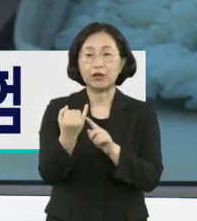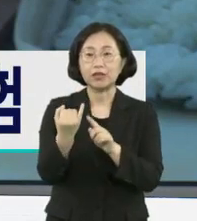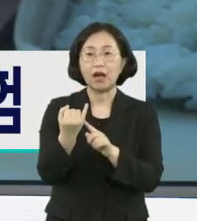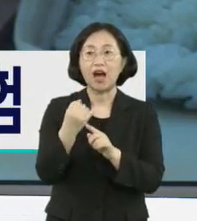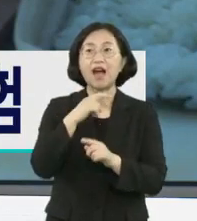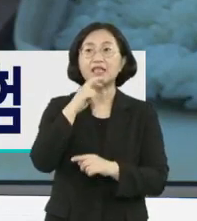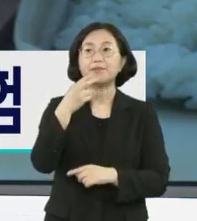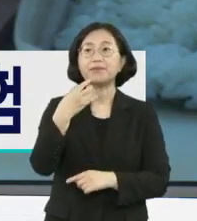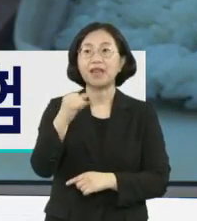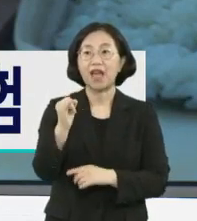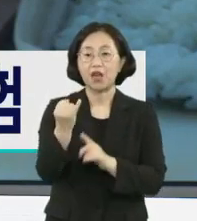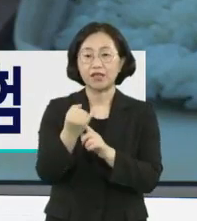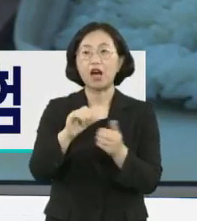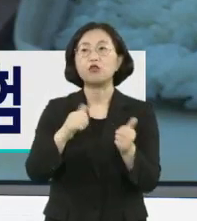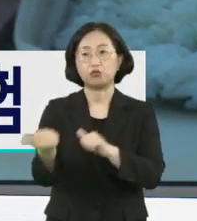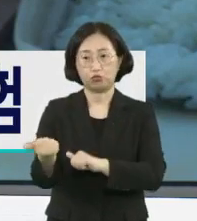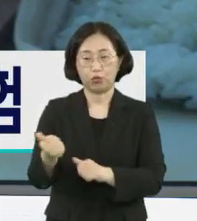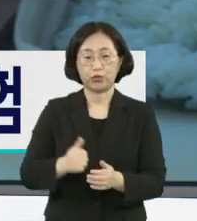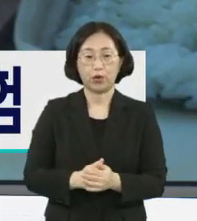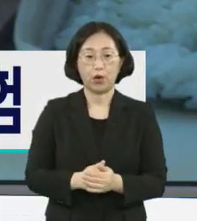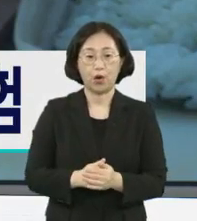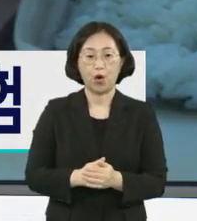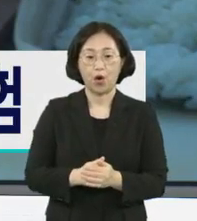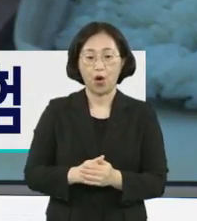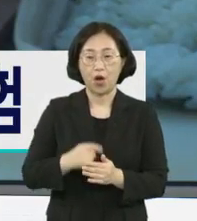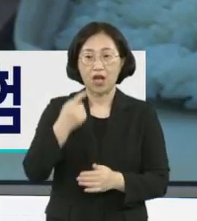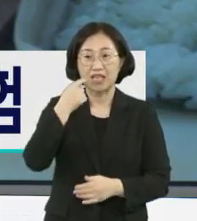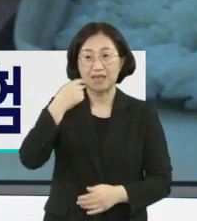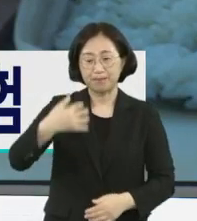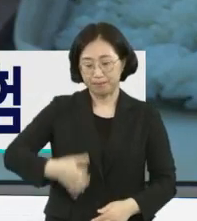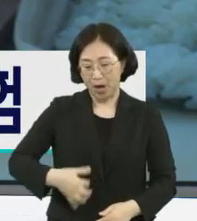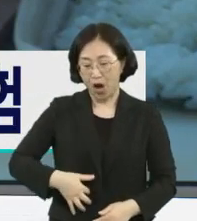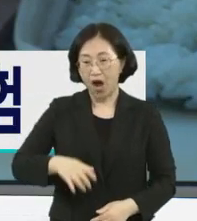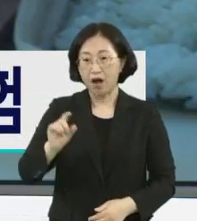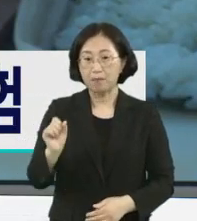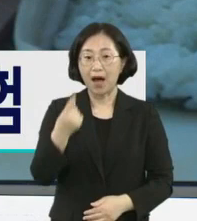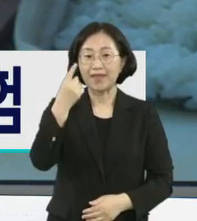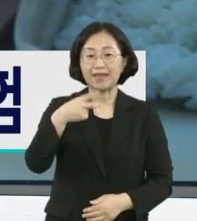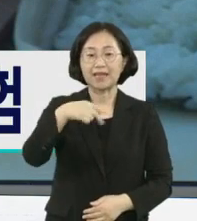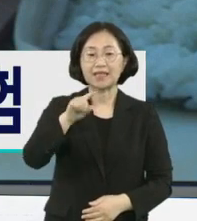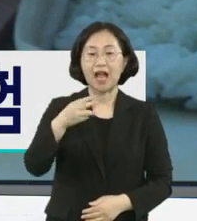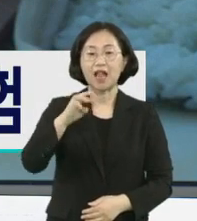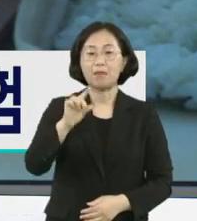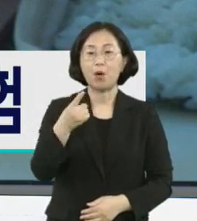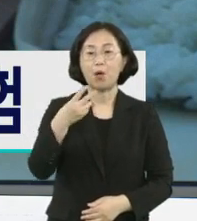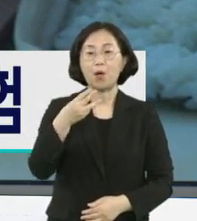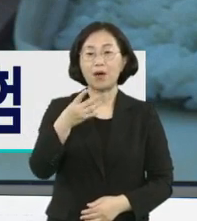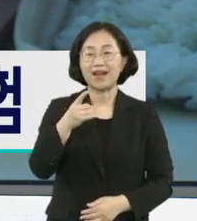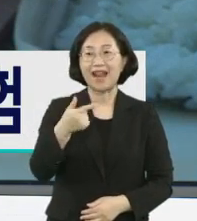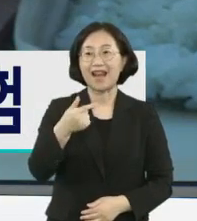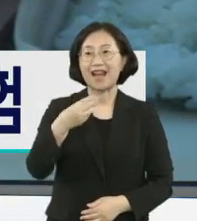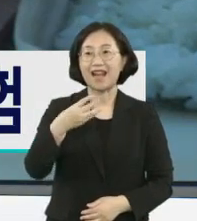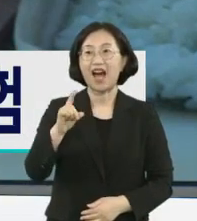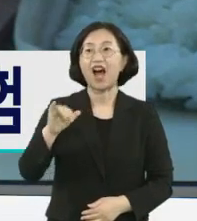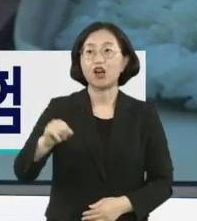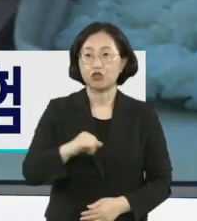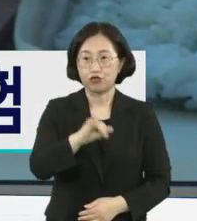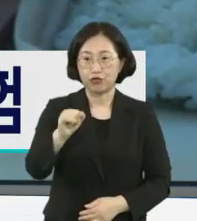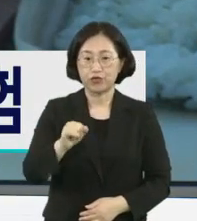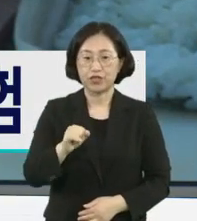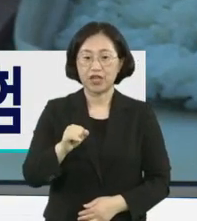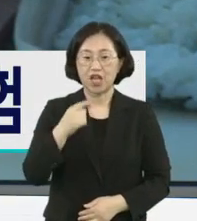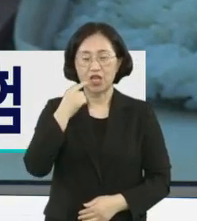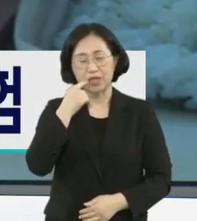벌어졌죠. 이 식중독을 일으키는 대표적인 세균인 살모넬라균이 원인으로 밝혀졌는데요. 식중독하면